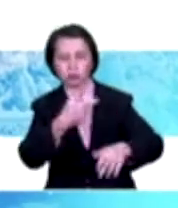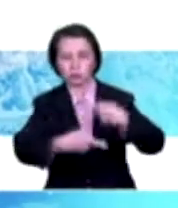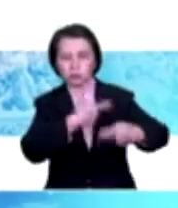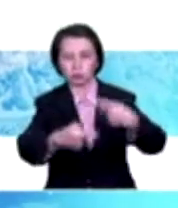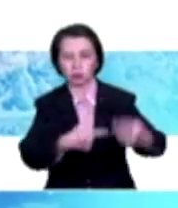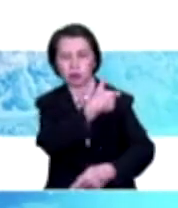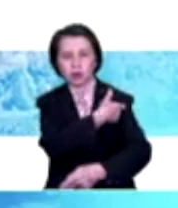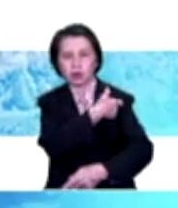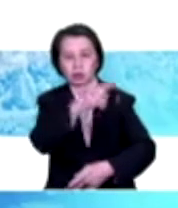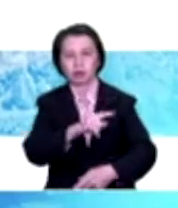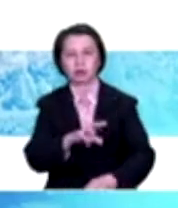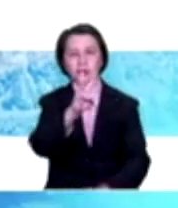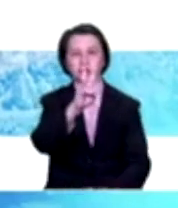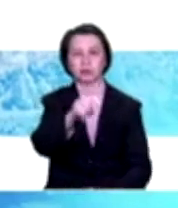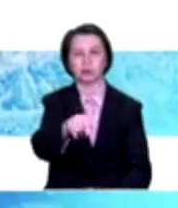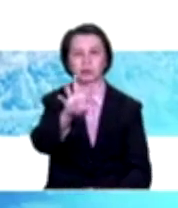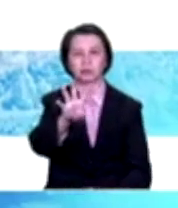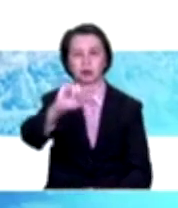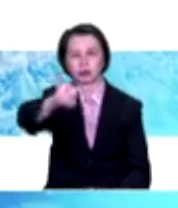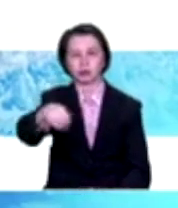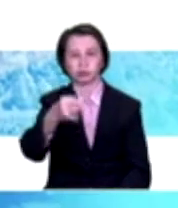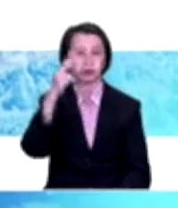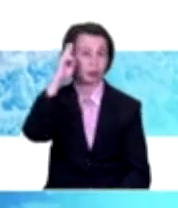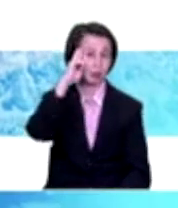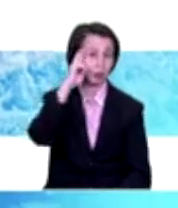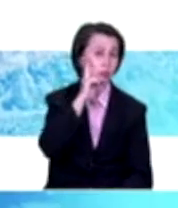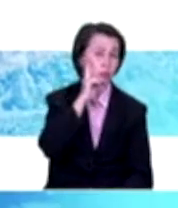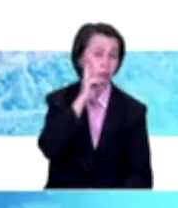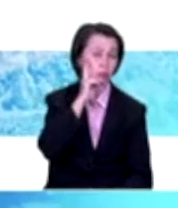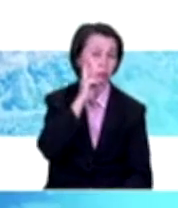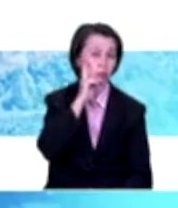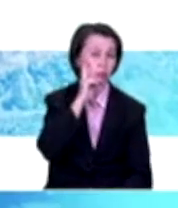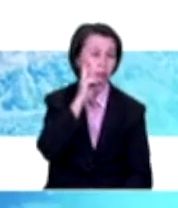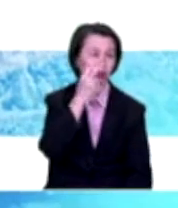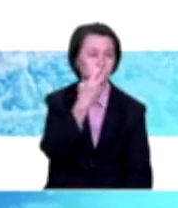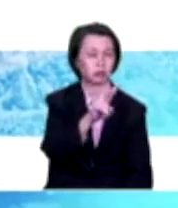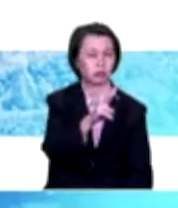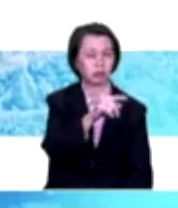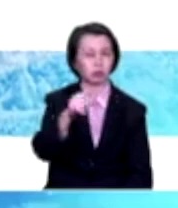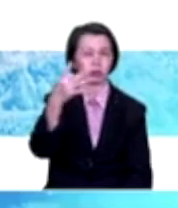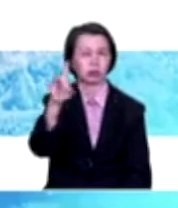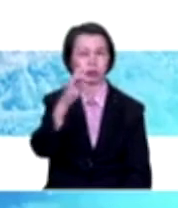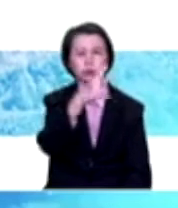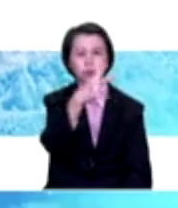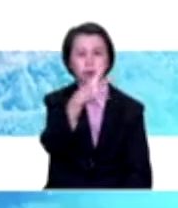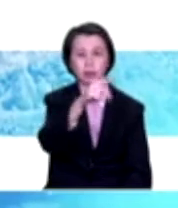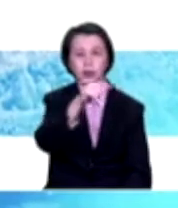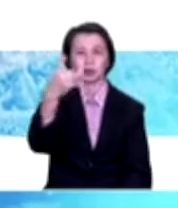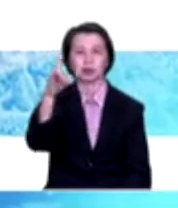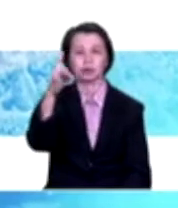vaksinasi bagi 6.4 juta remaja berumur 12 hingga 18 tahun.